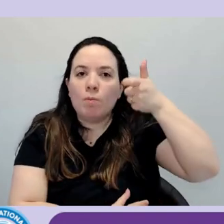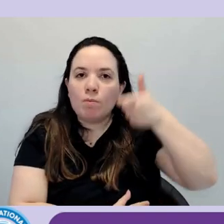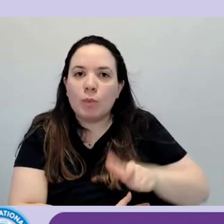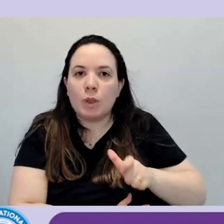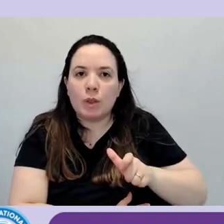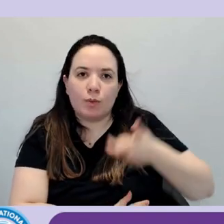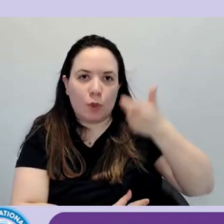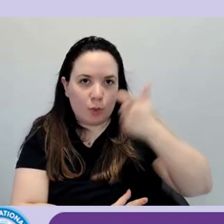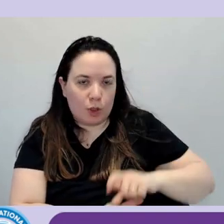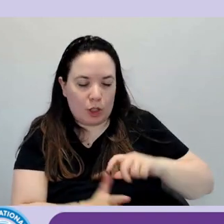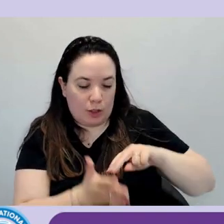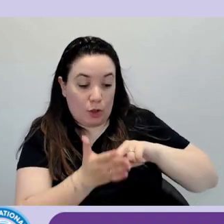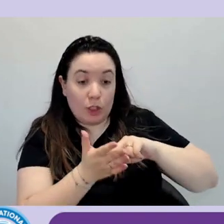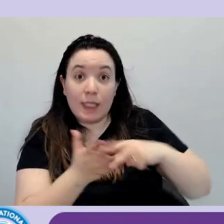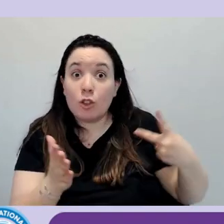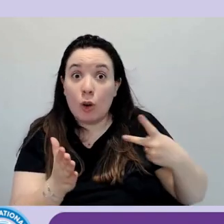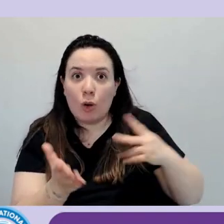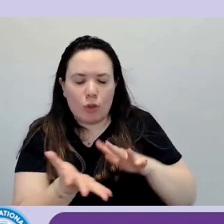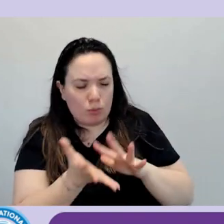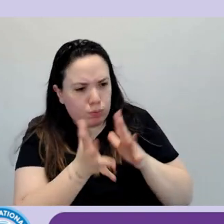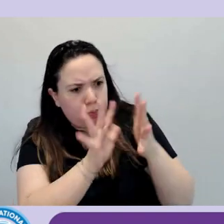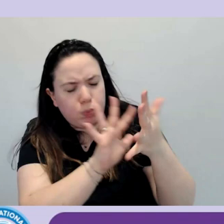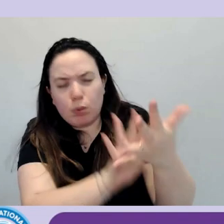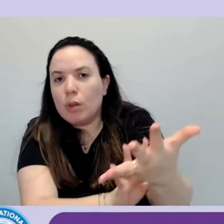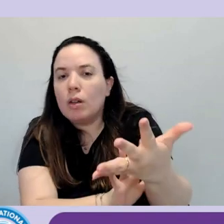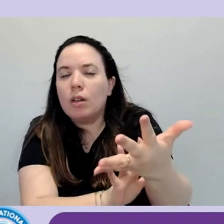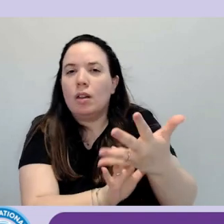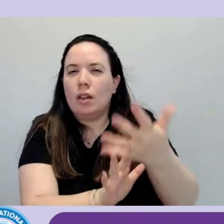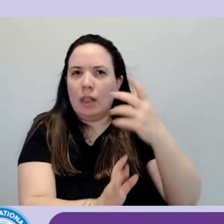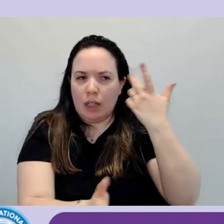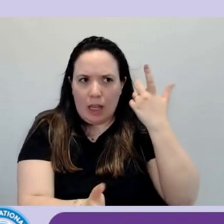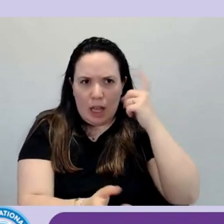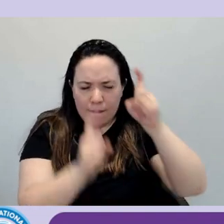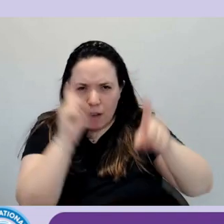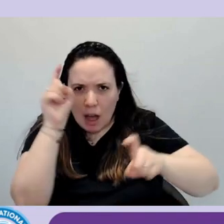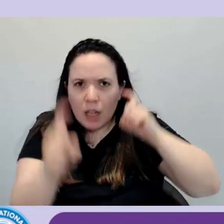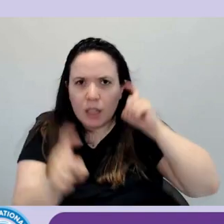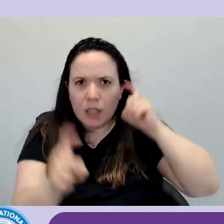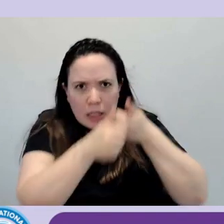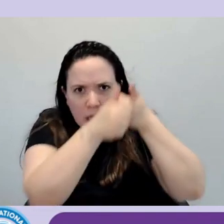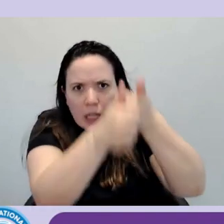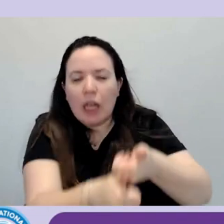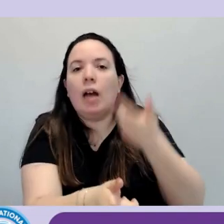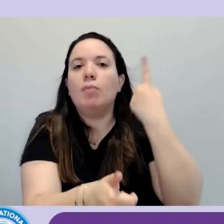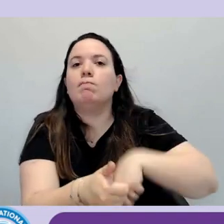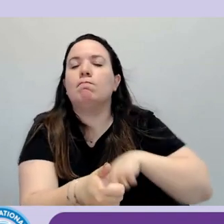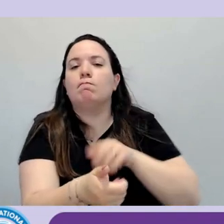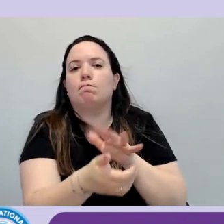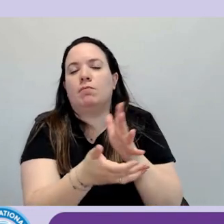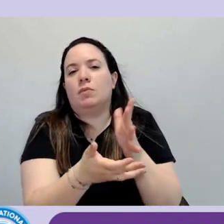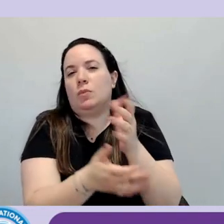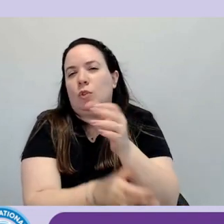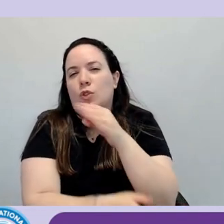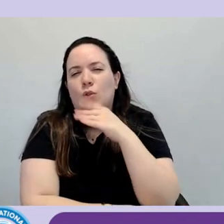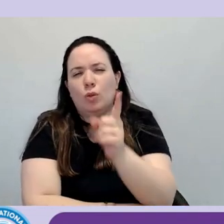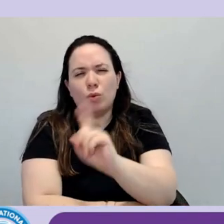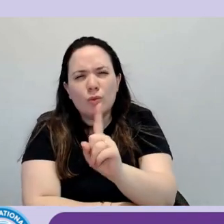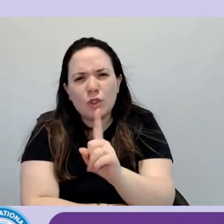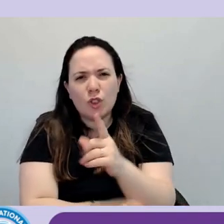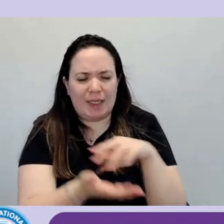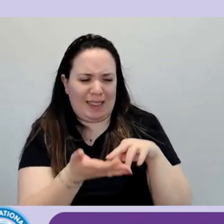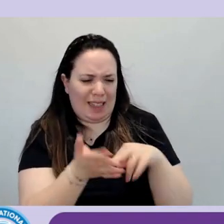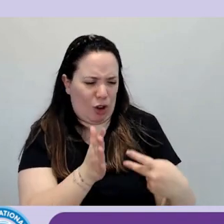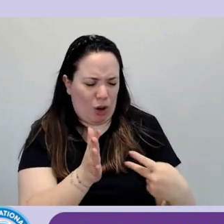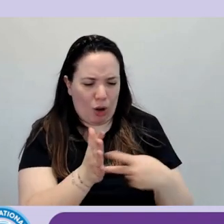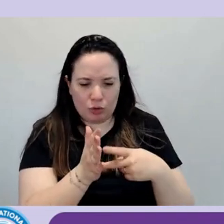si evolve in fretta si fa fatica a seguire e come dire non basta soltanto diciamo